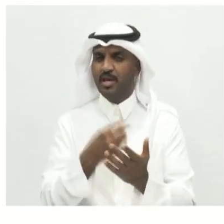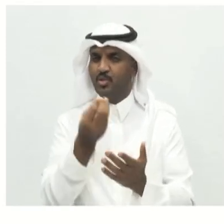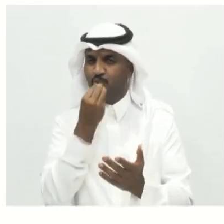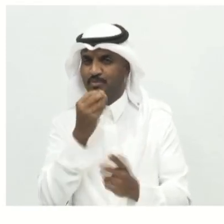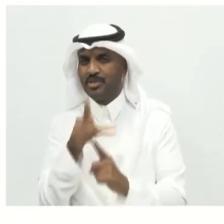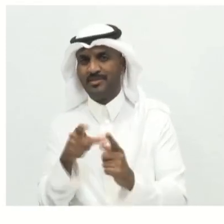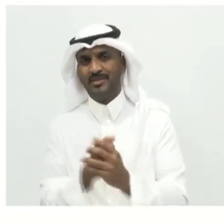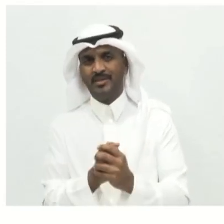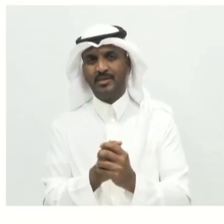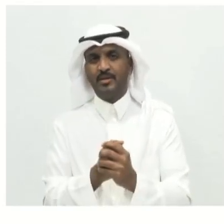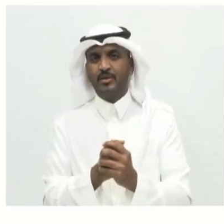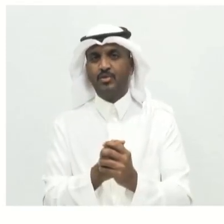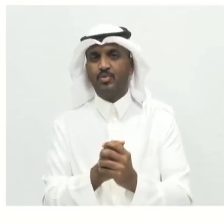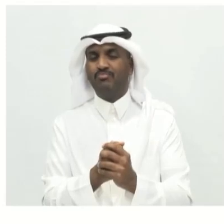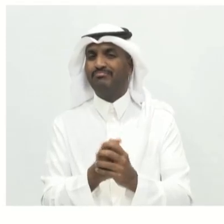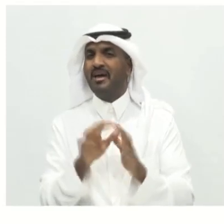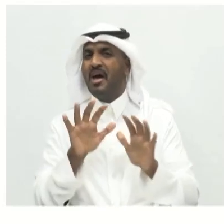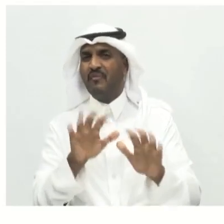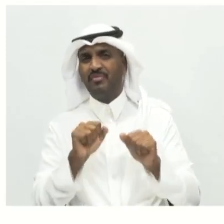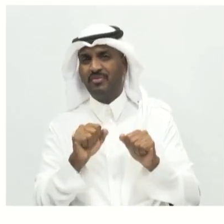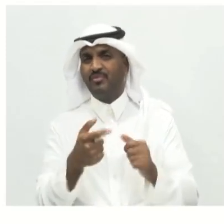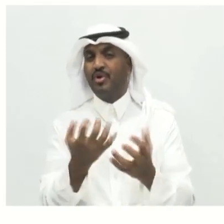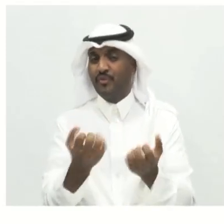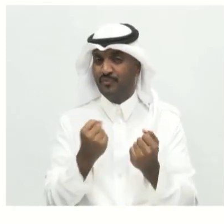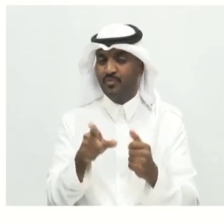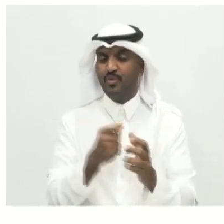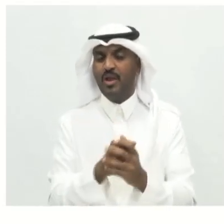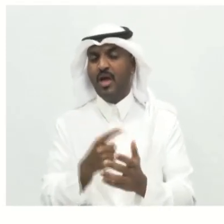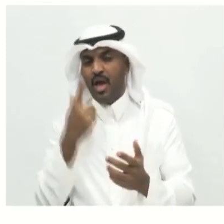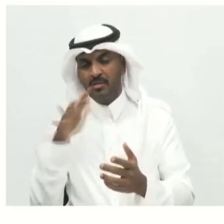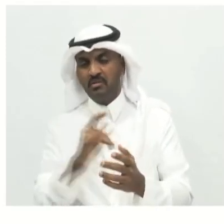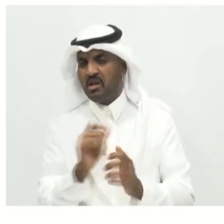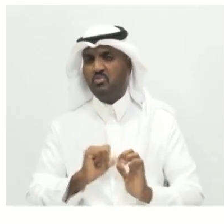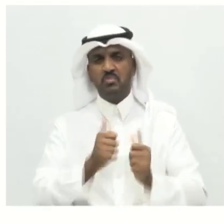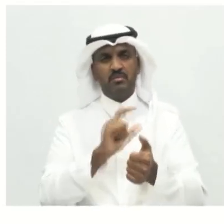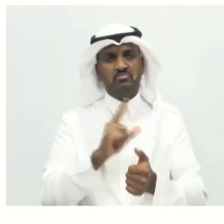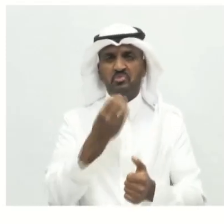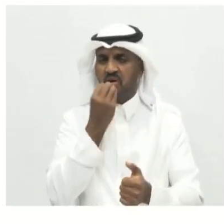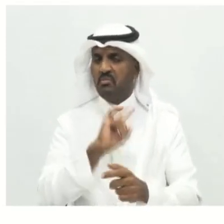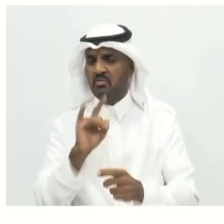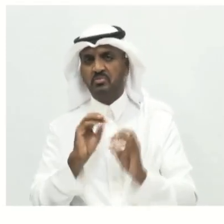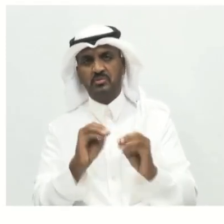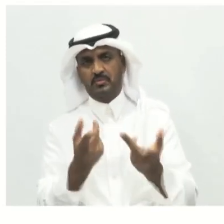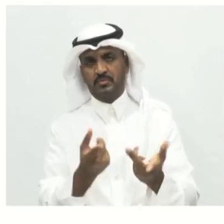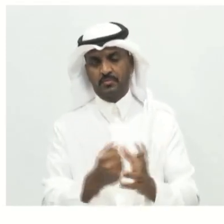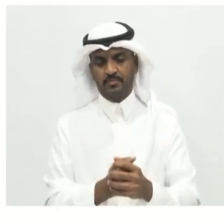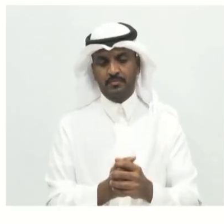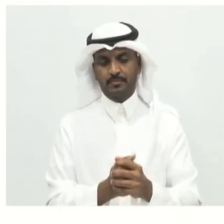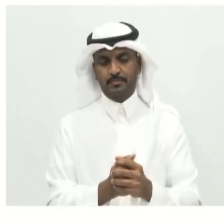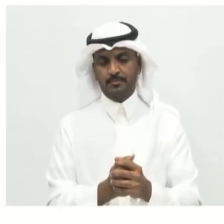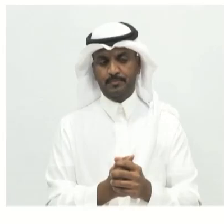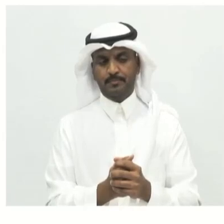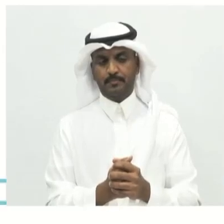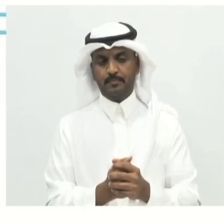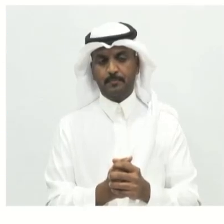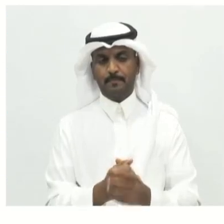المضطر انقاذا لحياته وان يبادر لذلك ولا يقول لا هذا طعامي وانا لن اعطيك